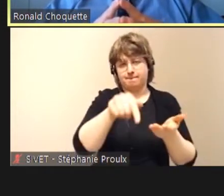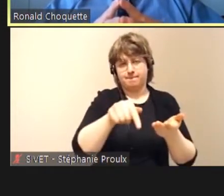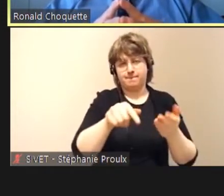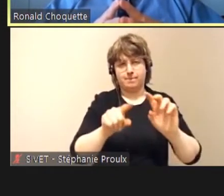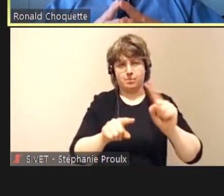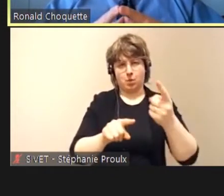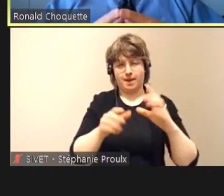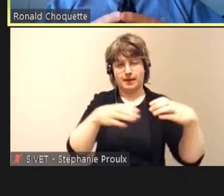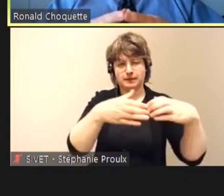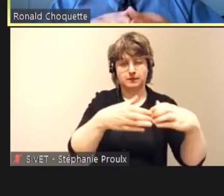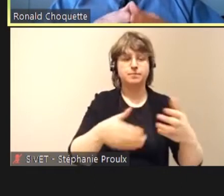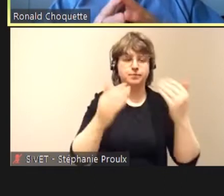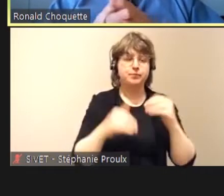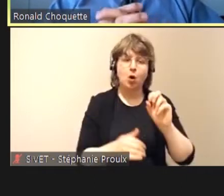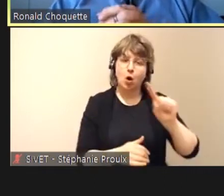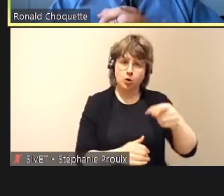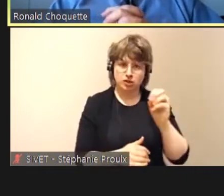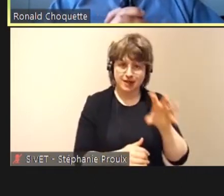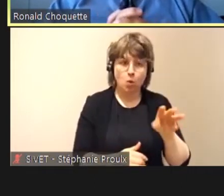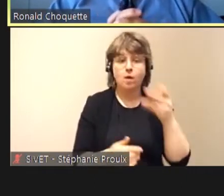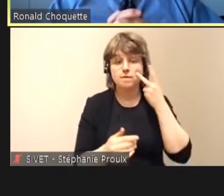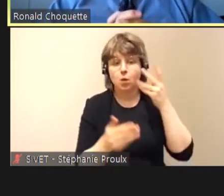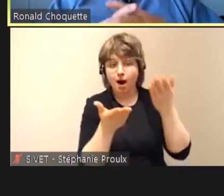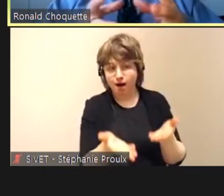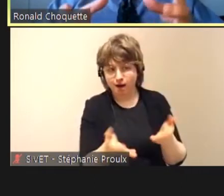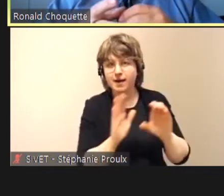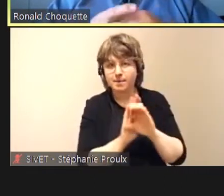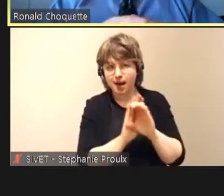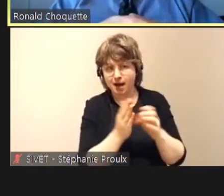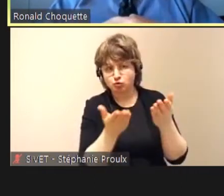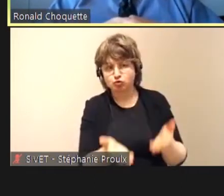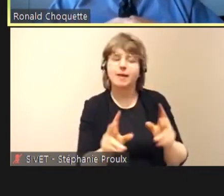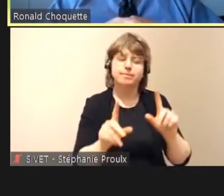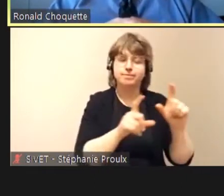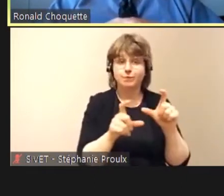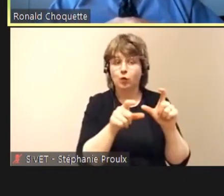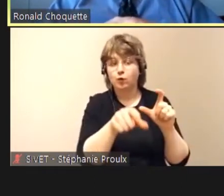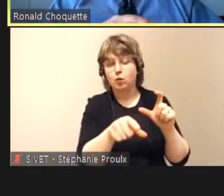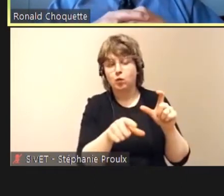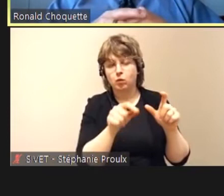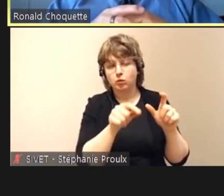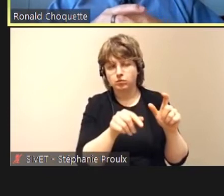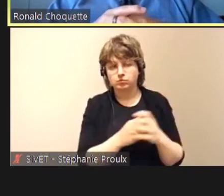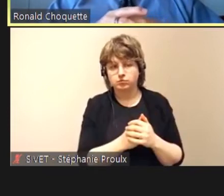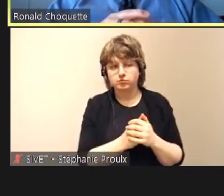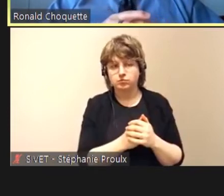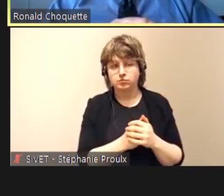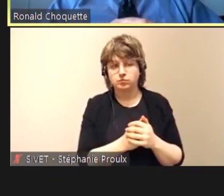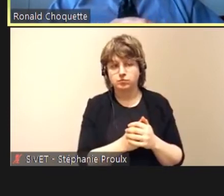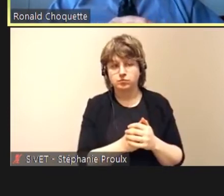diapo. Bon, ça, c'est une image, une photo qui a été faite avec